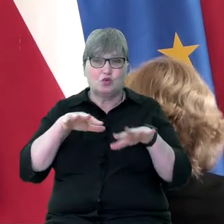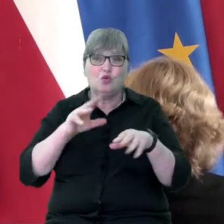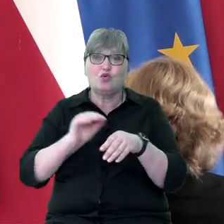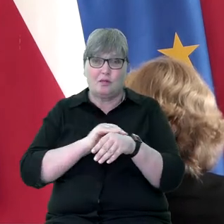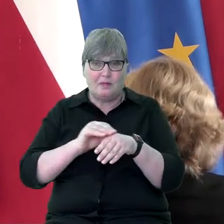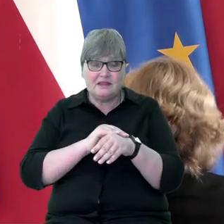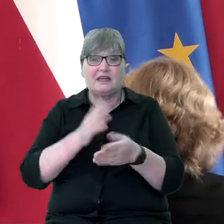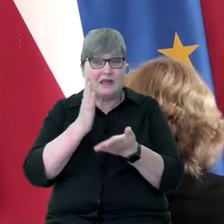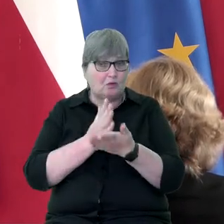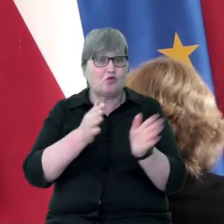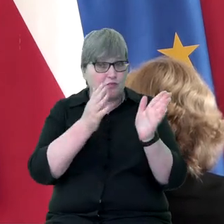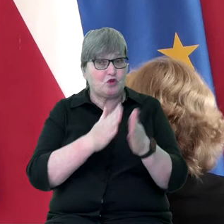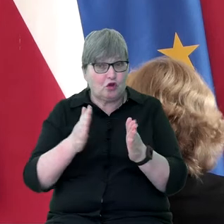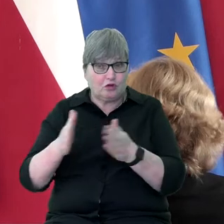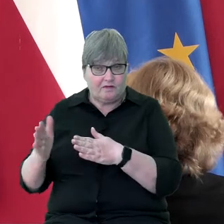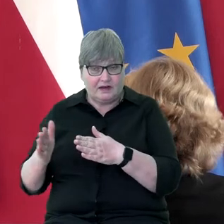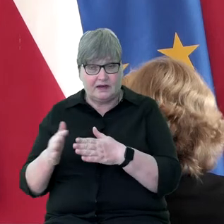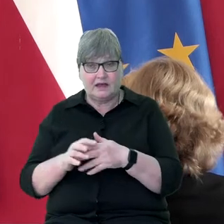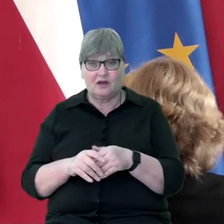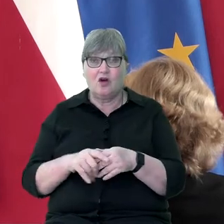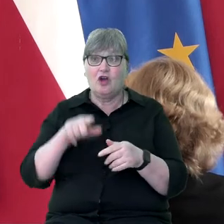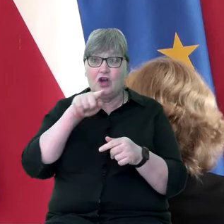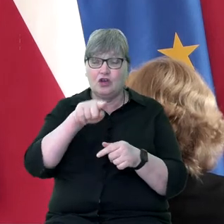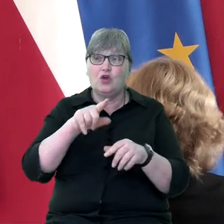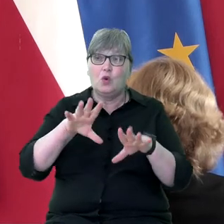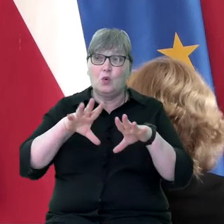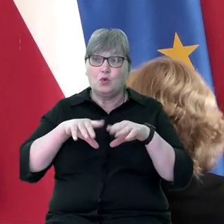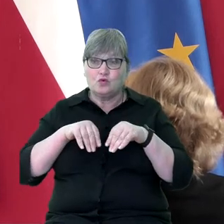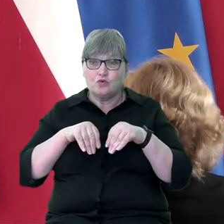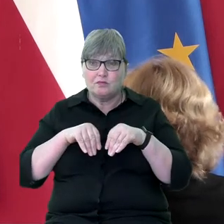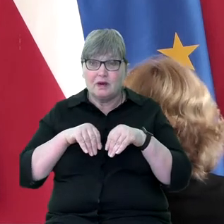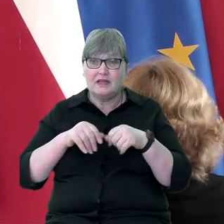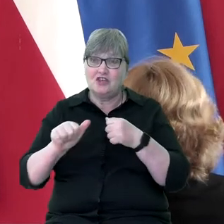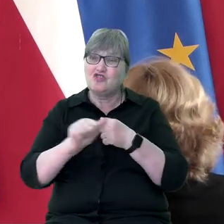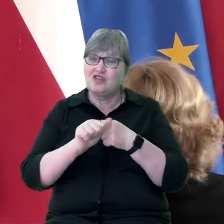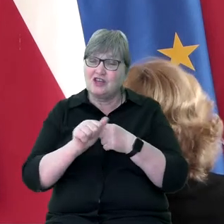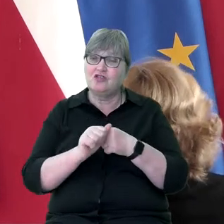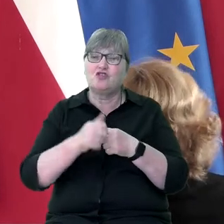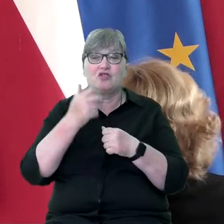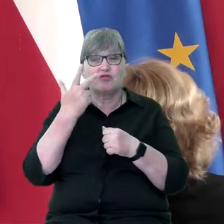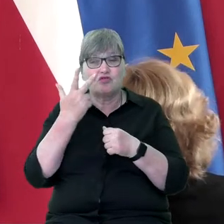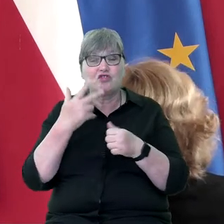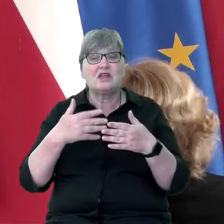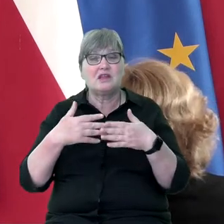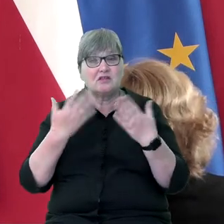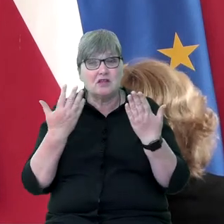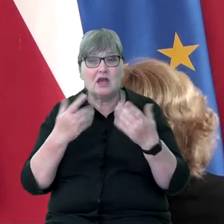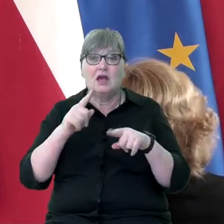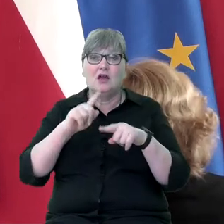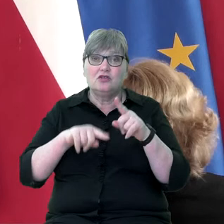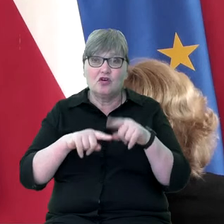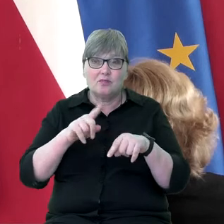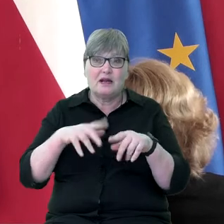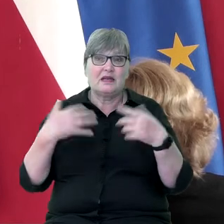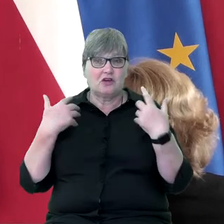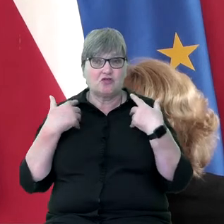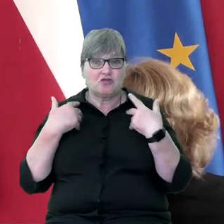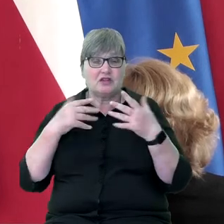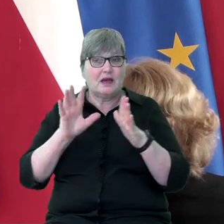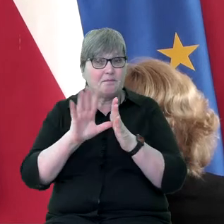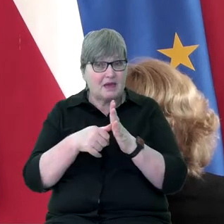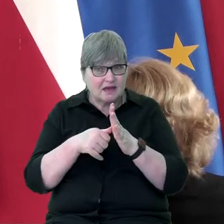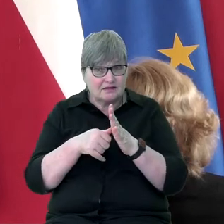rzeczywiście utrzymanie w takich warunkach przez 63 dni normalnego, względnie normalnego funkcjonowania miasta przez